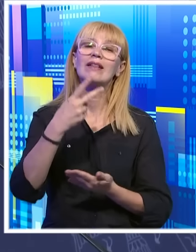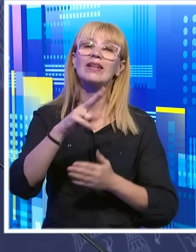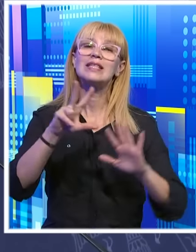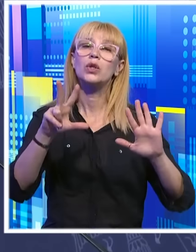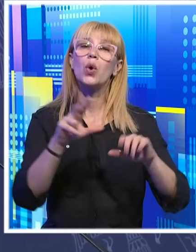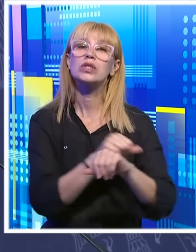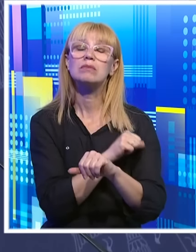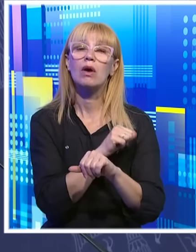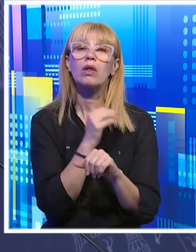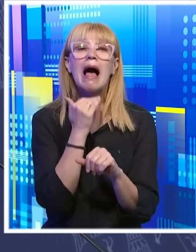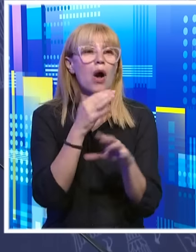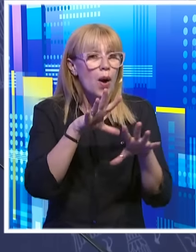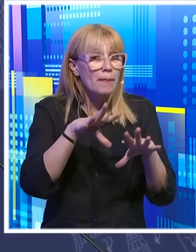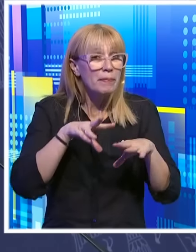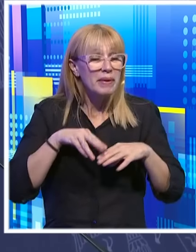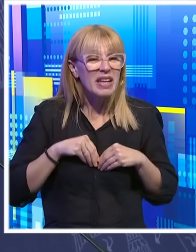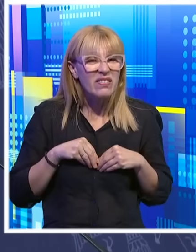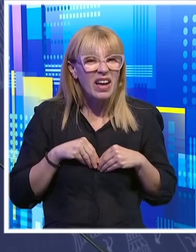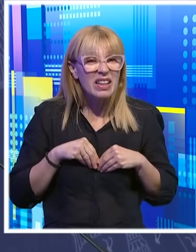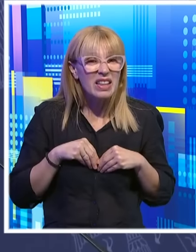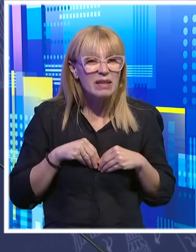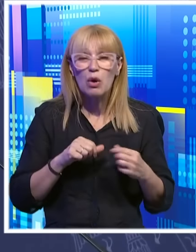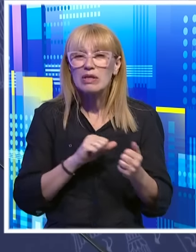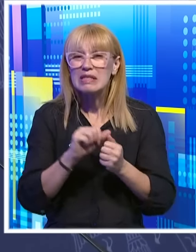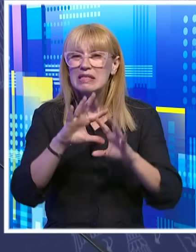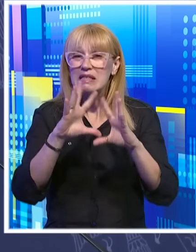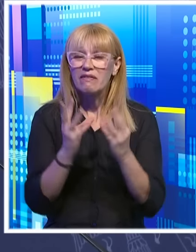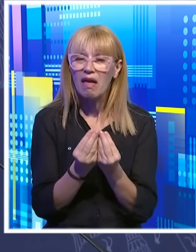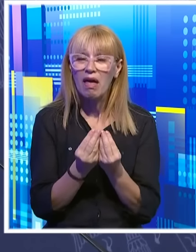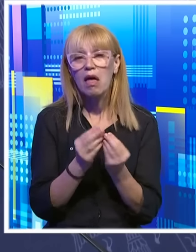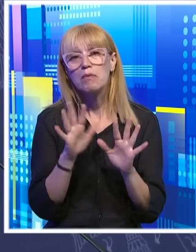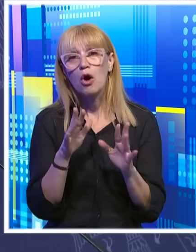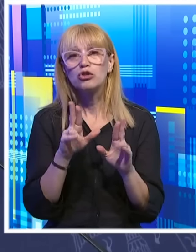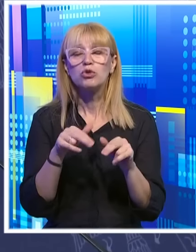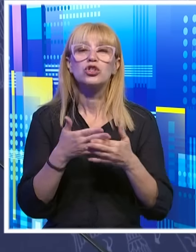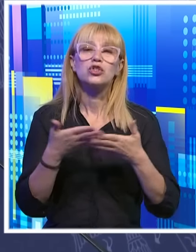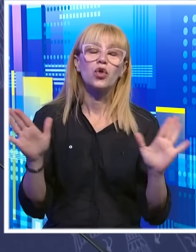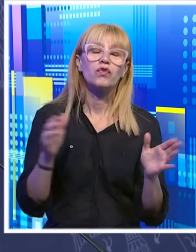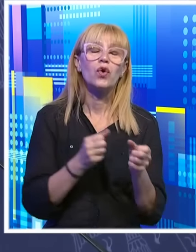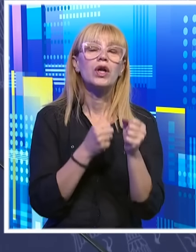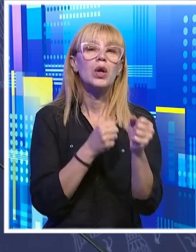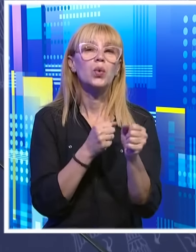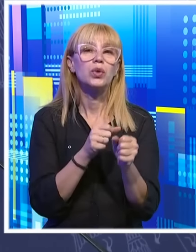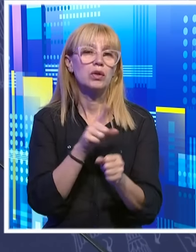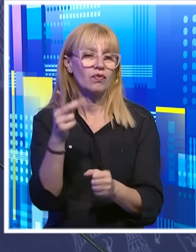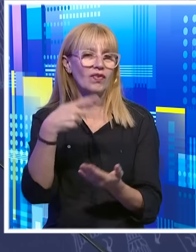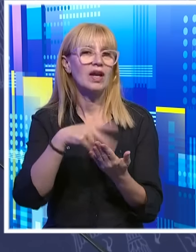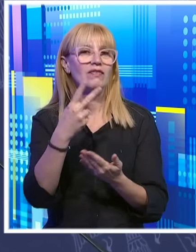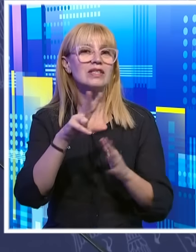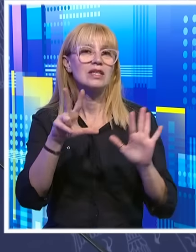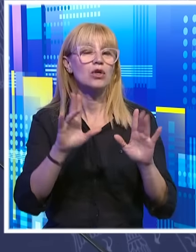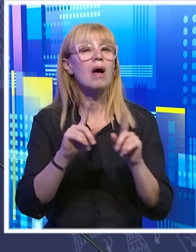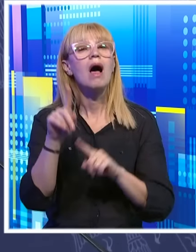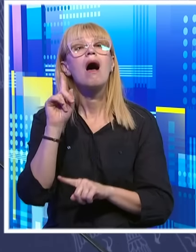Ukoliko bismo prihvatili sve, možda mogli da otvorimo rudnik litijuma. Ali je potrebno da